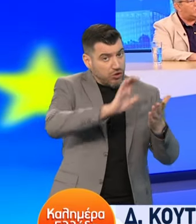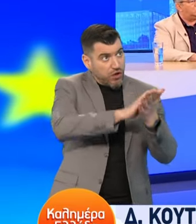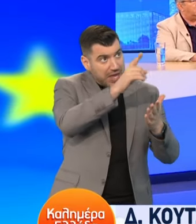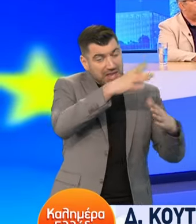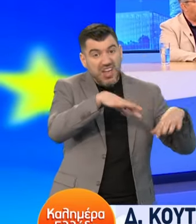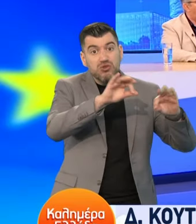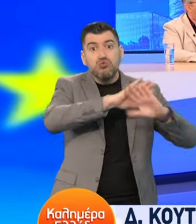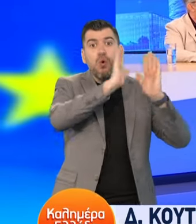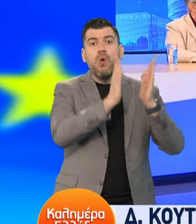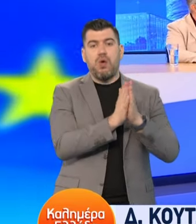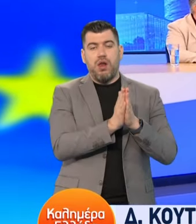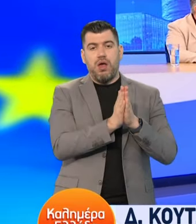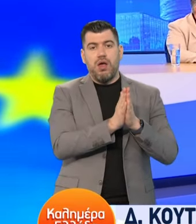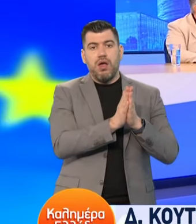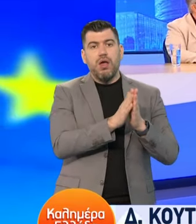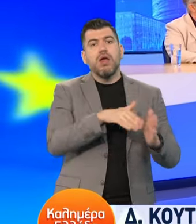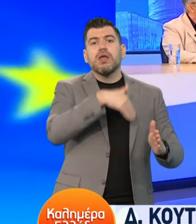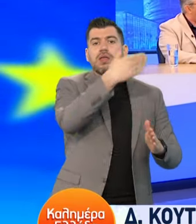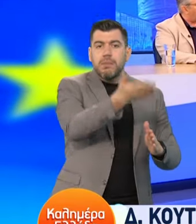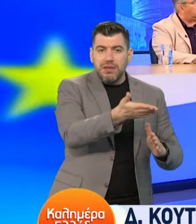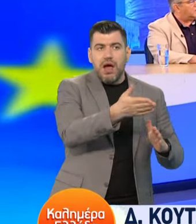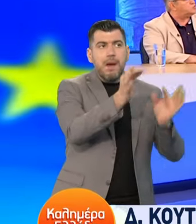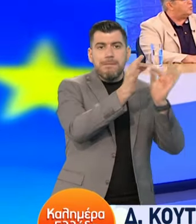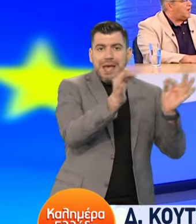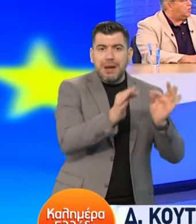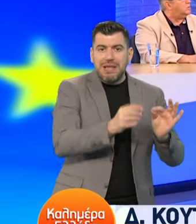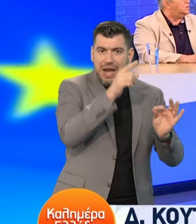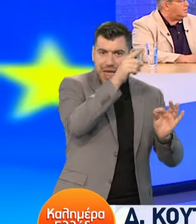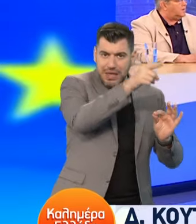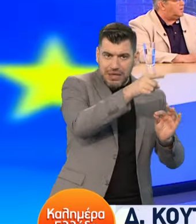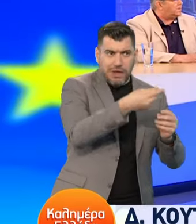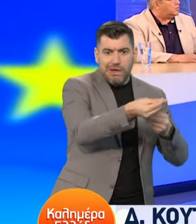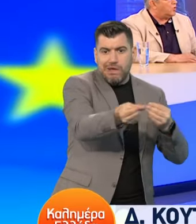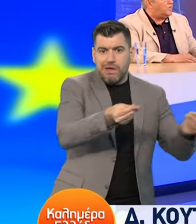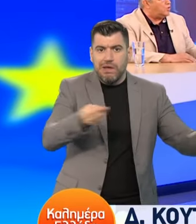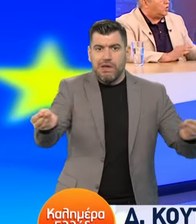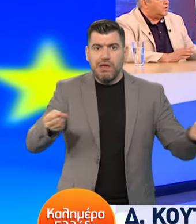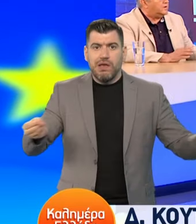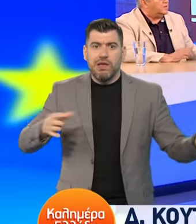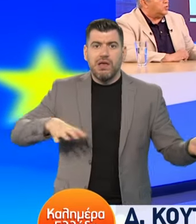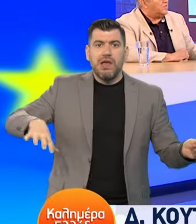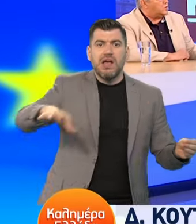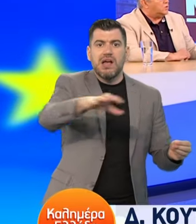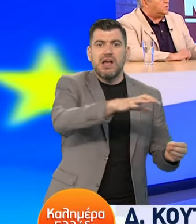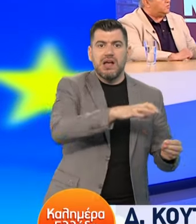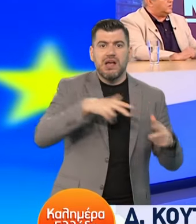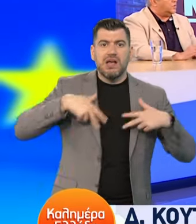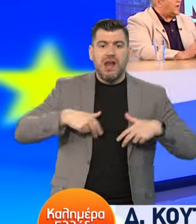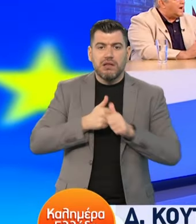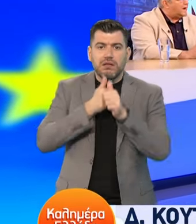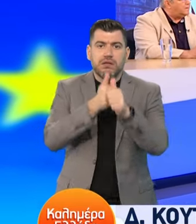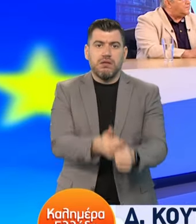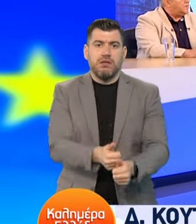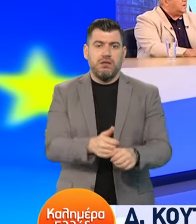μετά έρχονται και γίνονται νόμοι του ελληνικού κράτους, των άλλων κρατών όμως, εθνών, Κουτσούμπα, των εθνικών